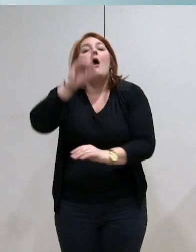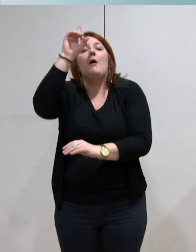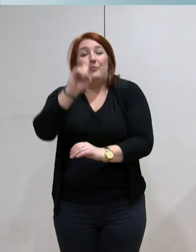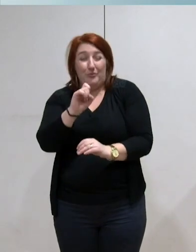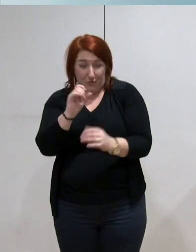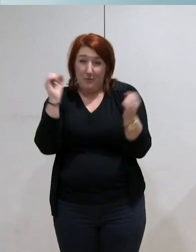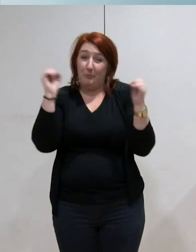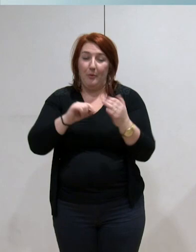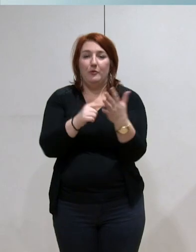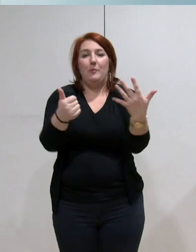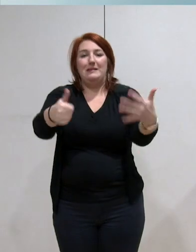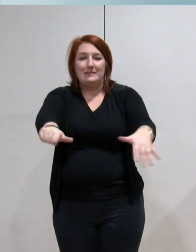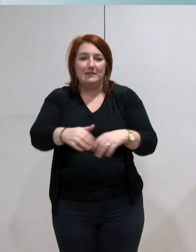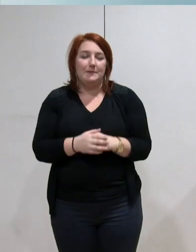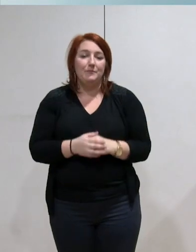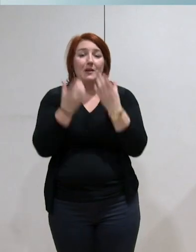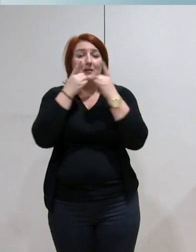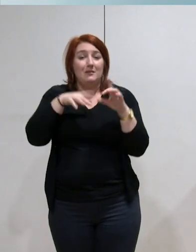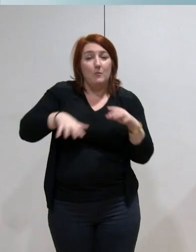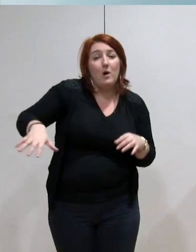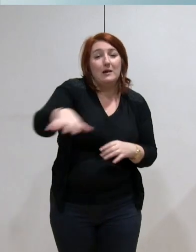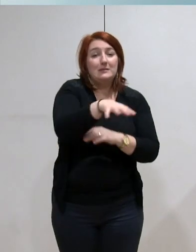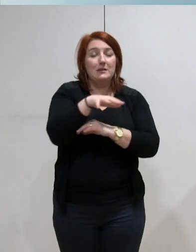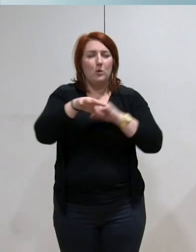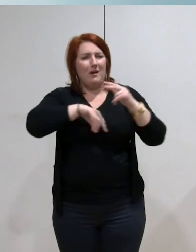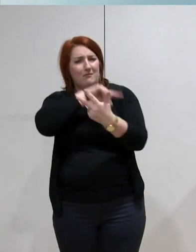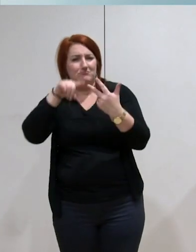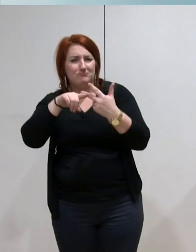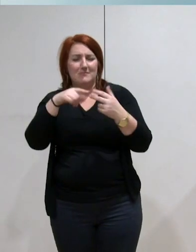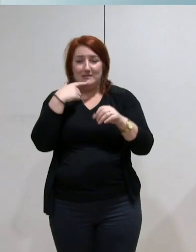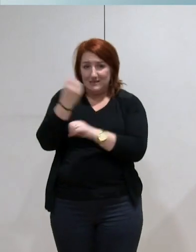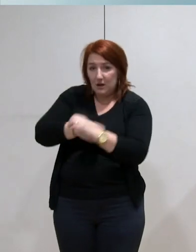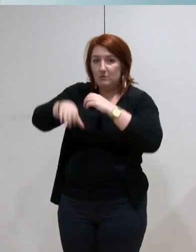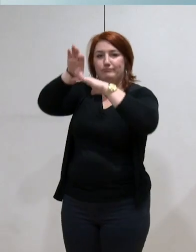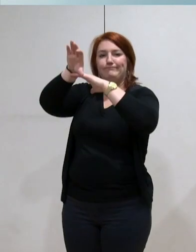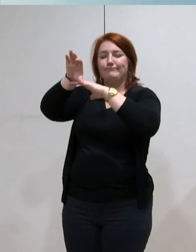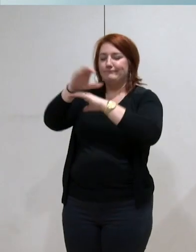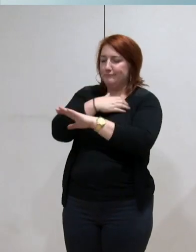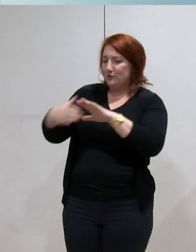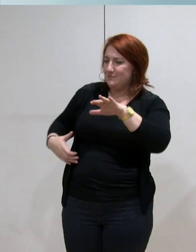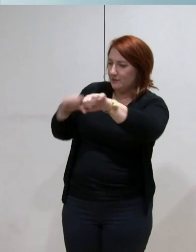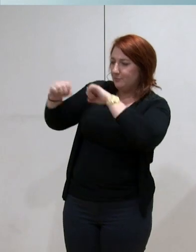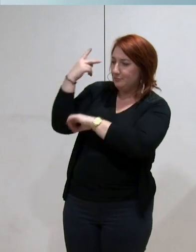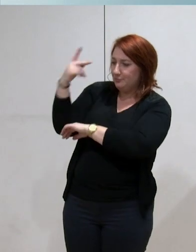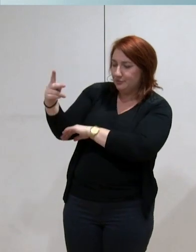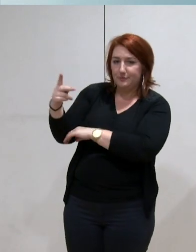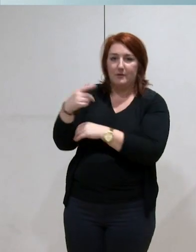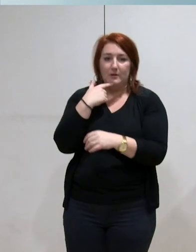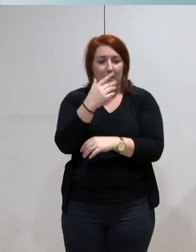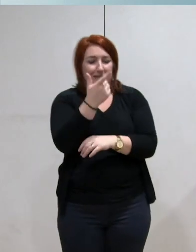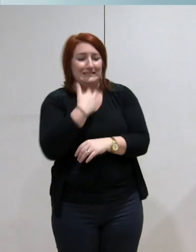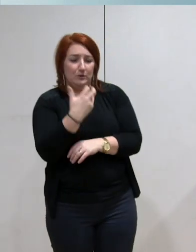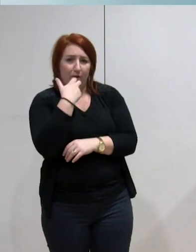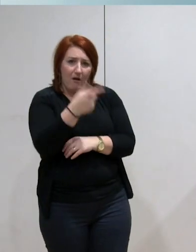politique de démocratie locale s'inscrivent en complémentarité des actions portées par la municipalité qui vise à partager l'action M MP avec les